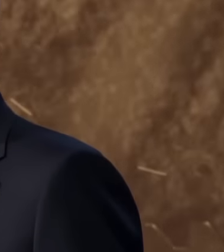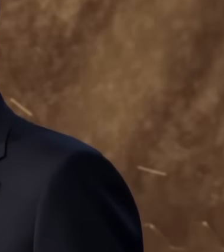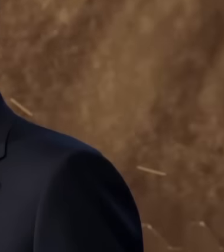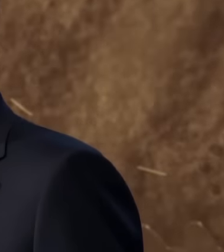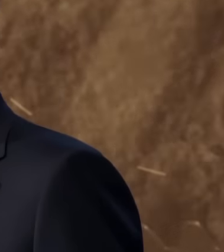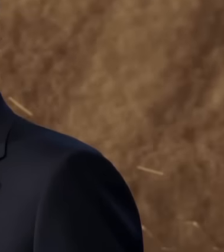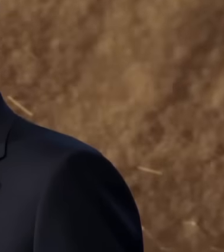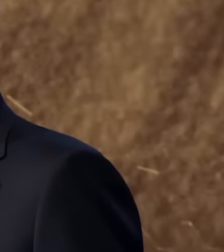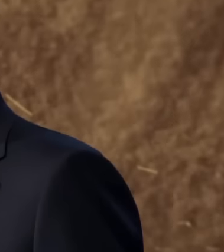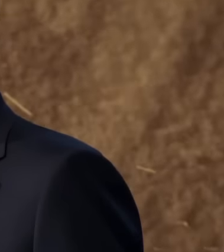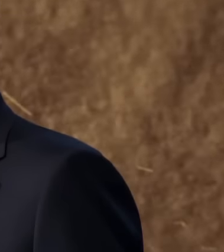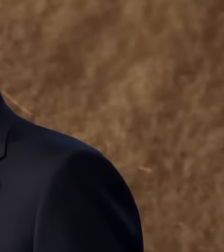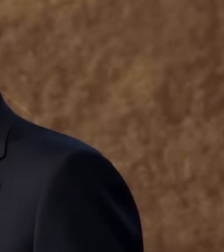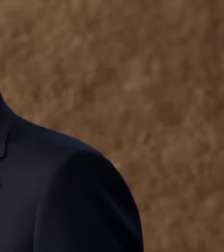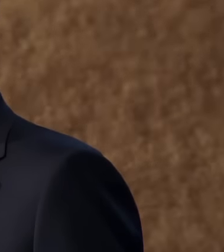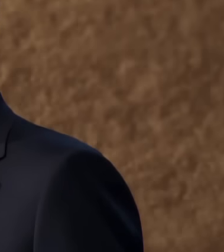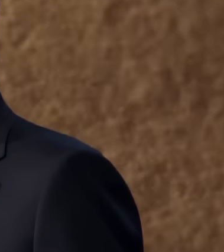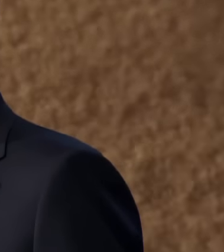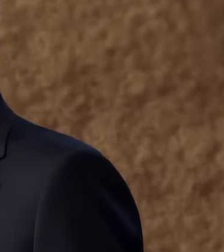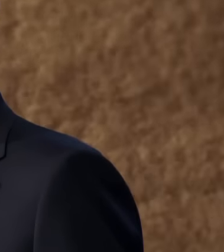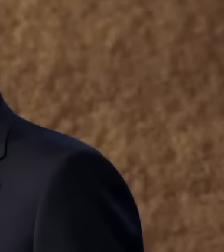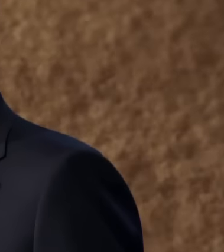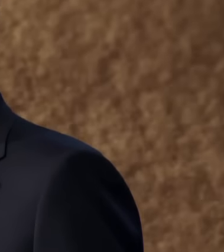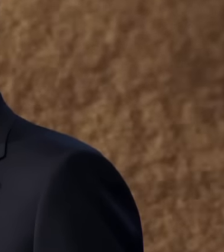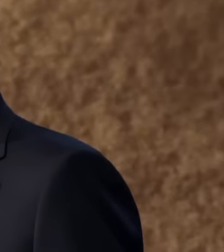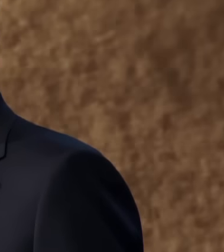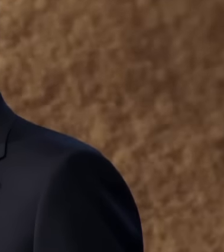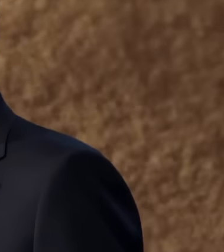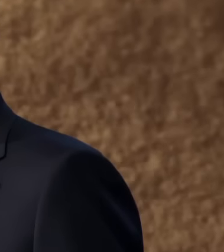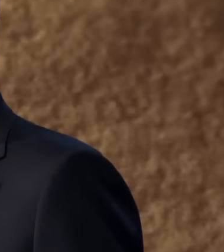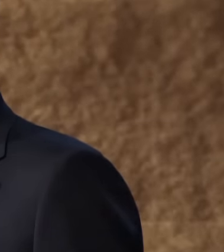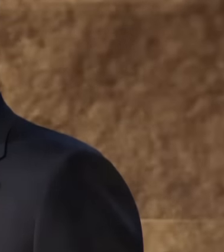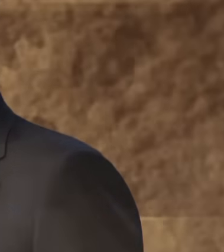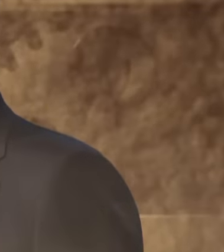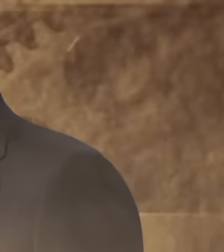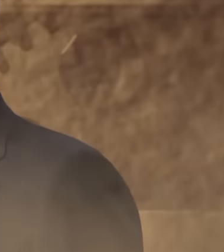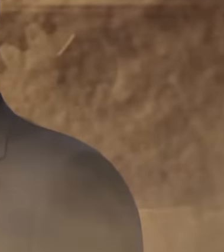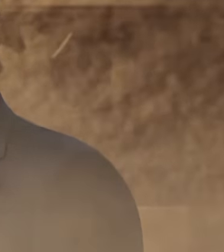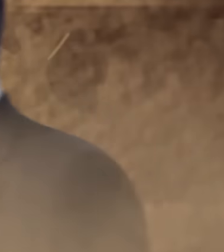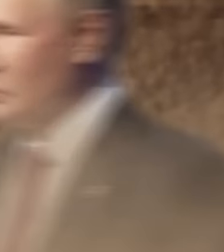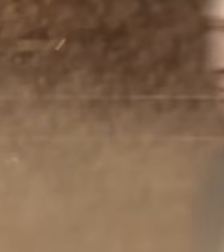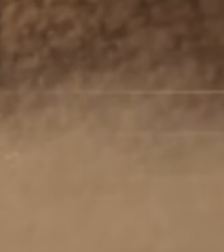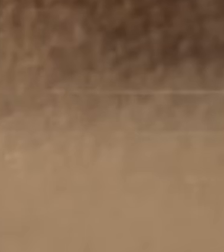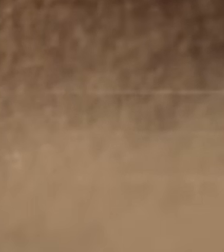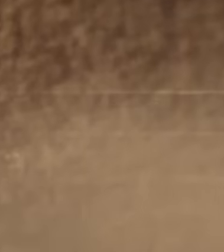My ze swojej strony z premierem Putinem przypilujemy, aby nikt piachów w trybie nie sypał.